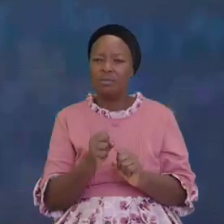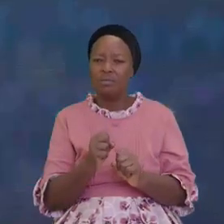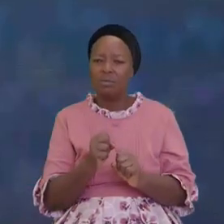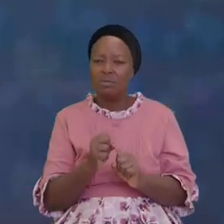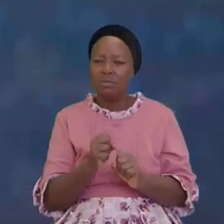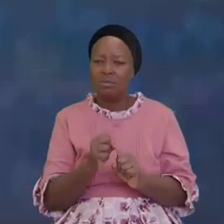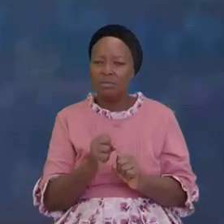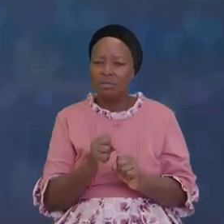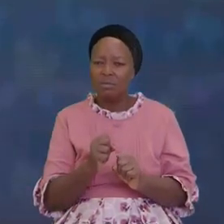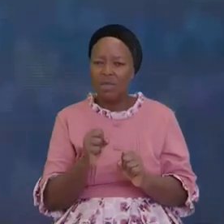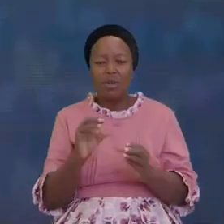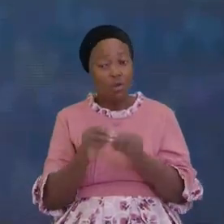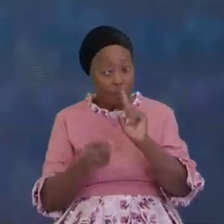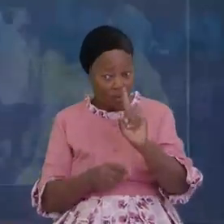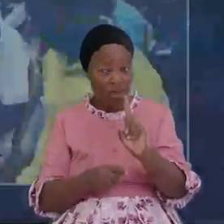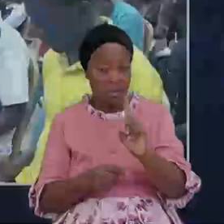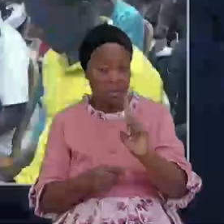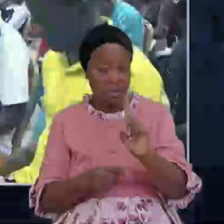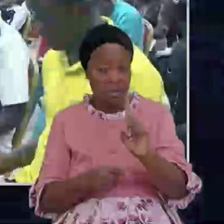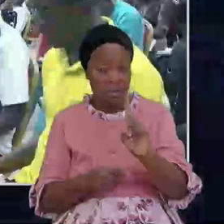Premièrement, tu veux le salut.